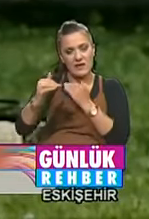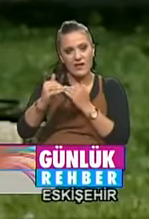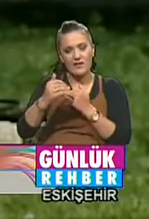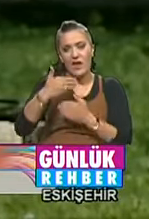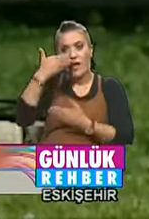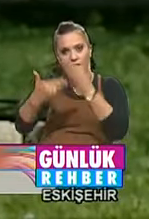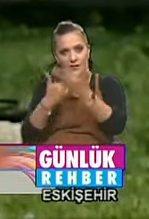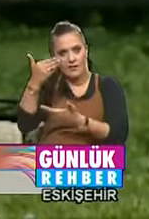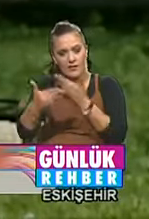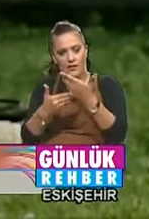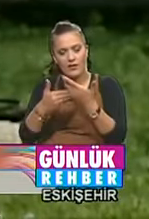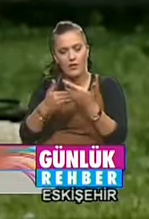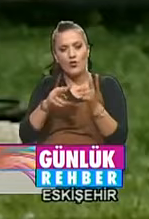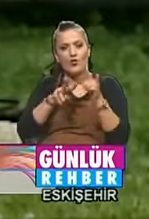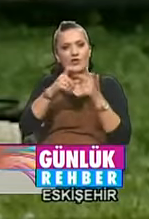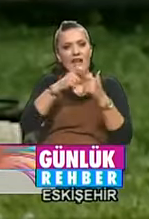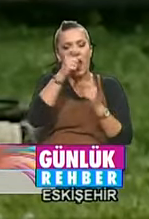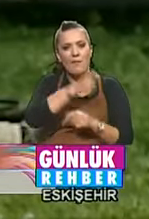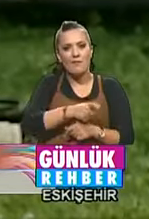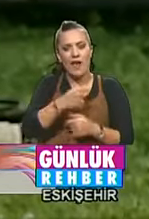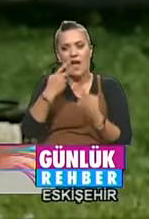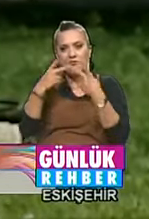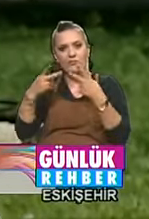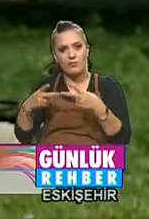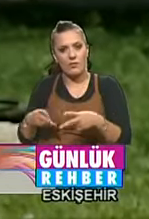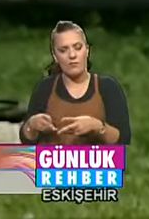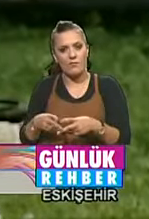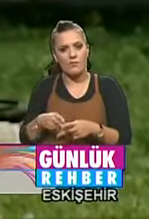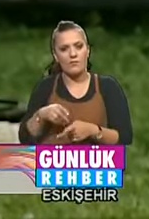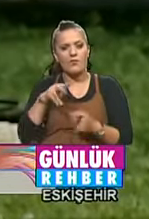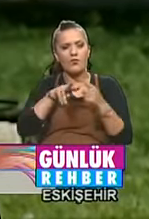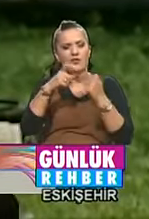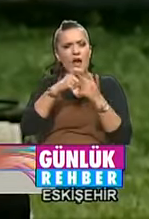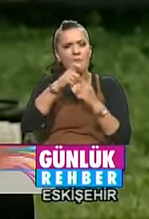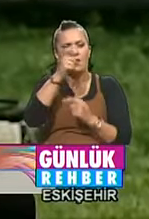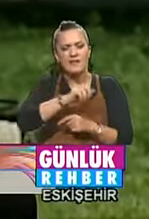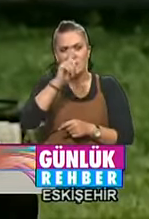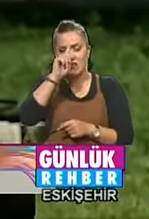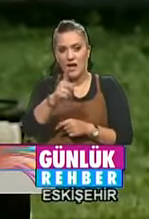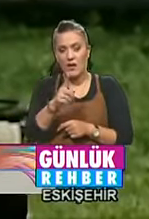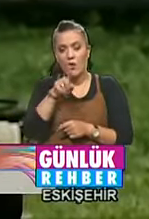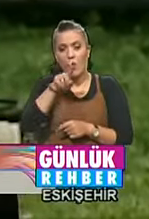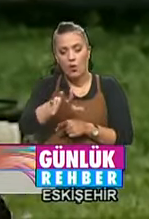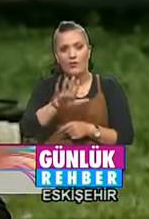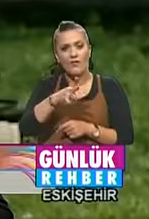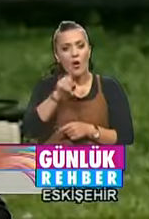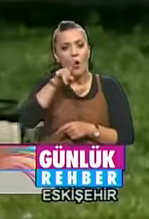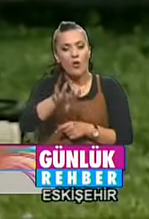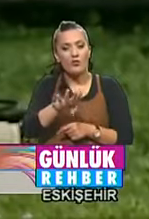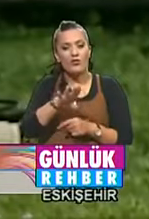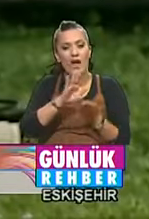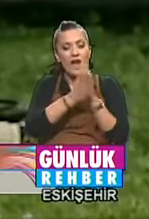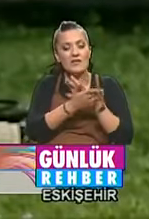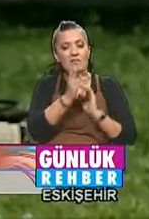hitap ederek Yunus Emre'yi teşrih ediyor. Yunus Emre hocam, sadece 13. veya 14.